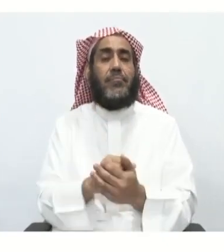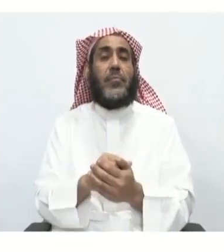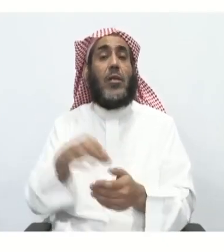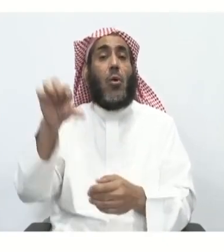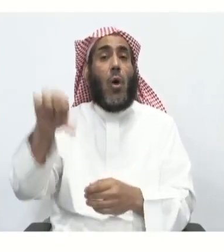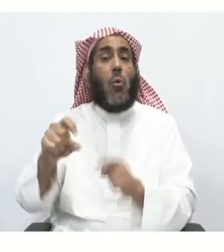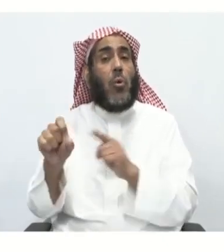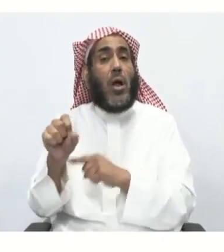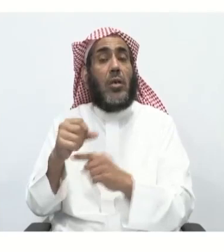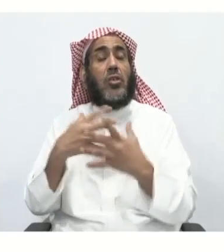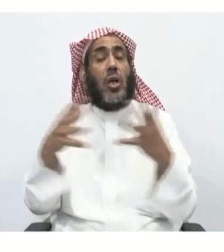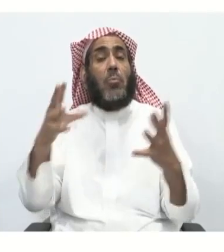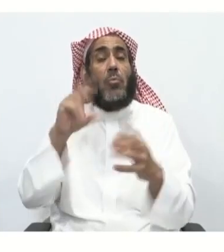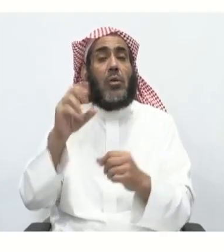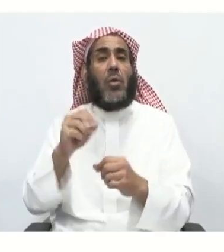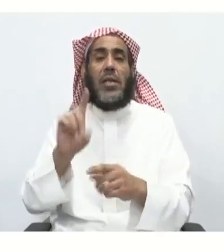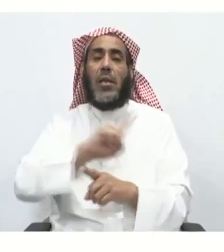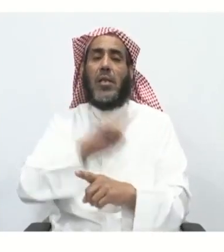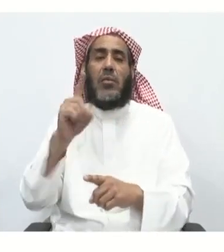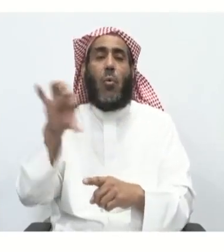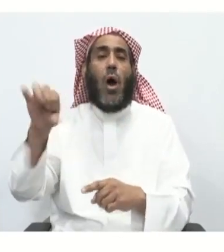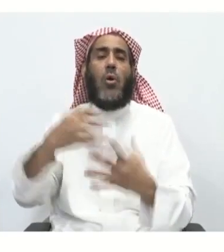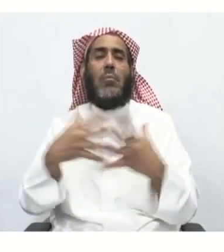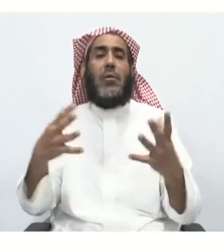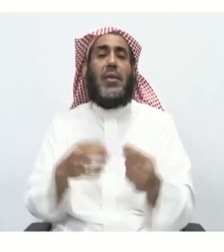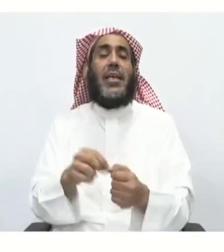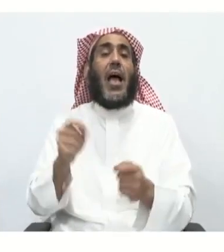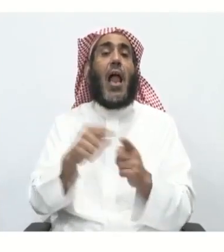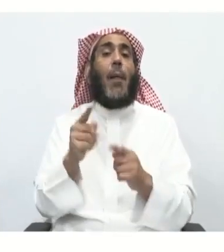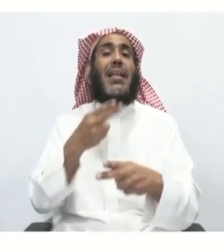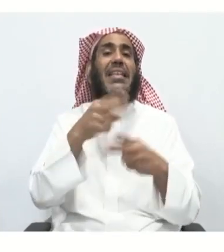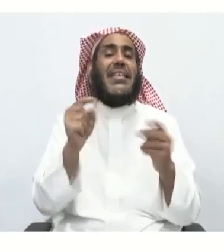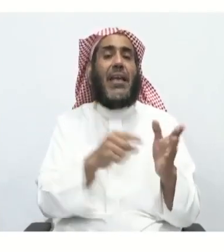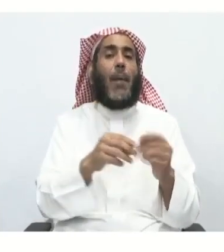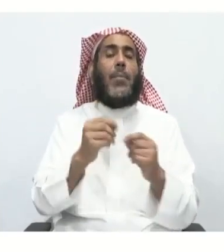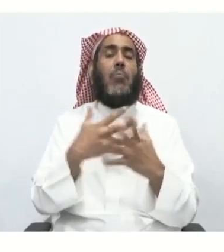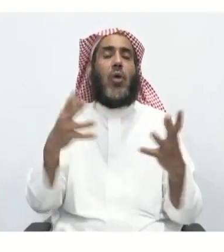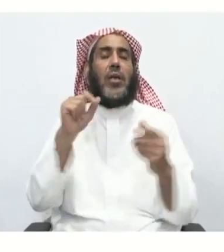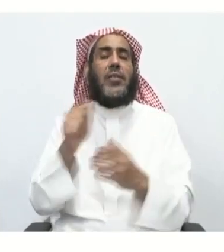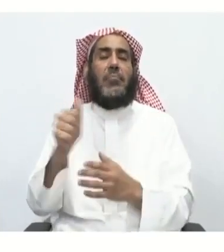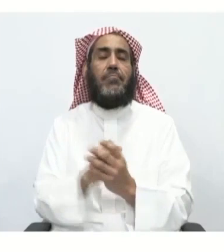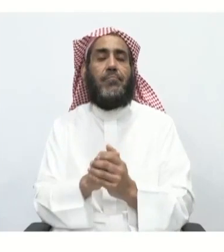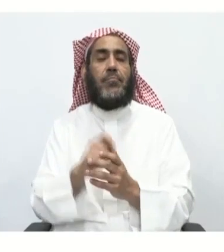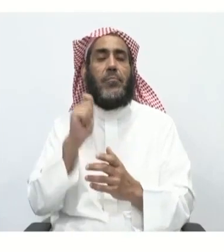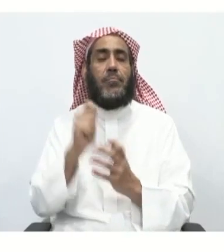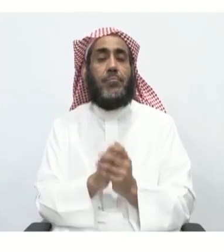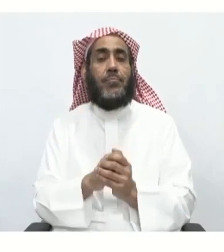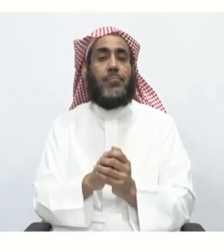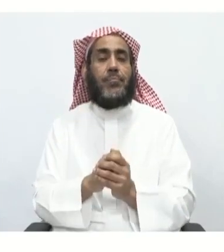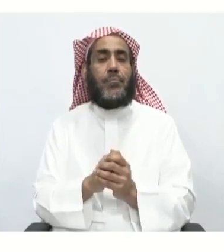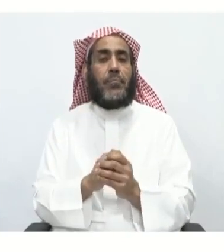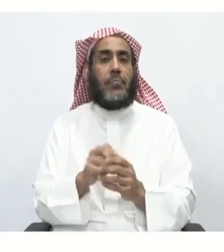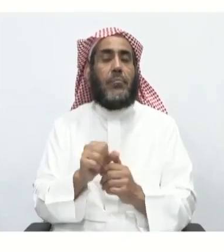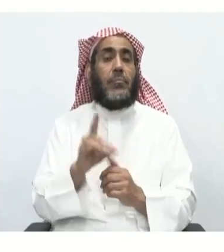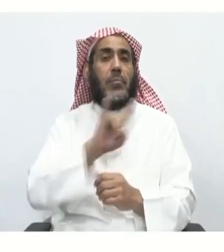الواو هنا واو جمع المذكر السالم وليست واو للجماعه هي علامه اعراب للمذكر السالم ايضا هنا